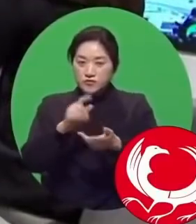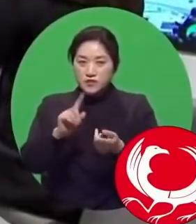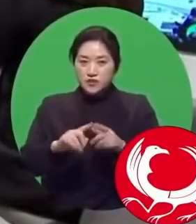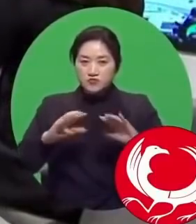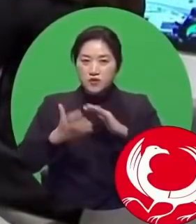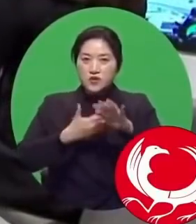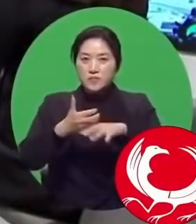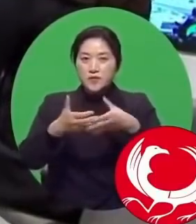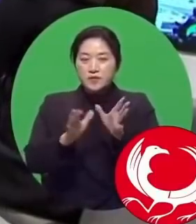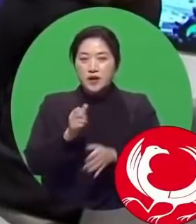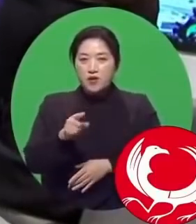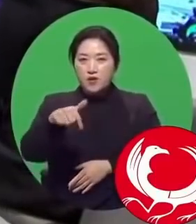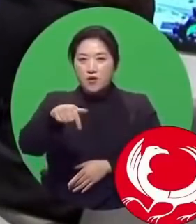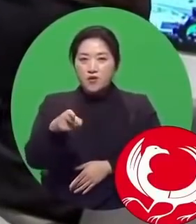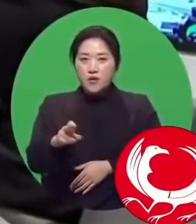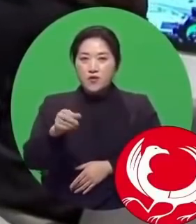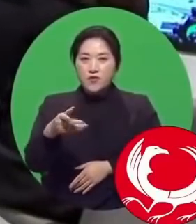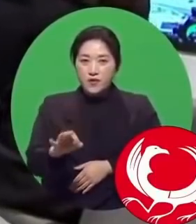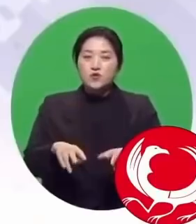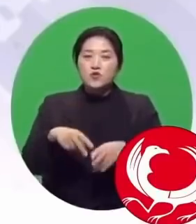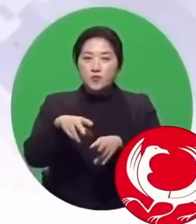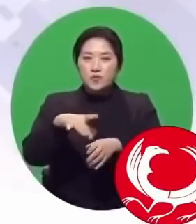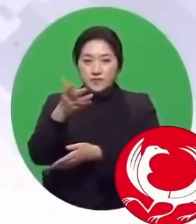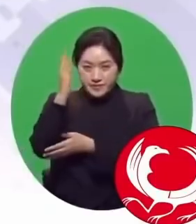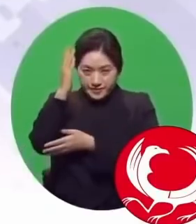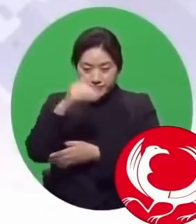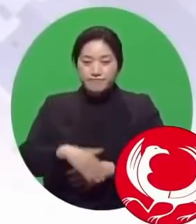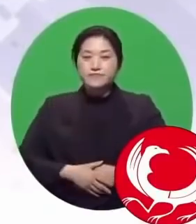국가혁명당 허경영 후보부터 공약 발표 시작하시죠.